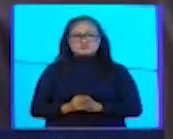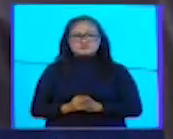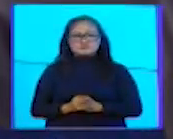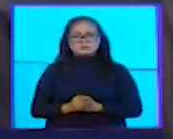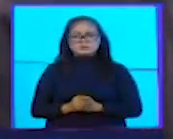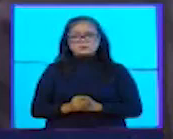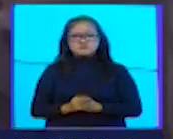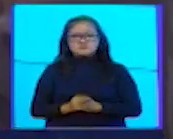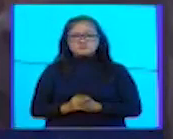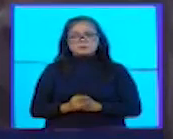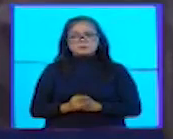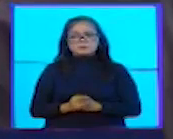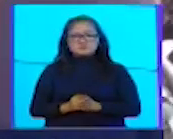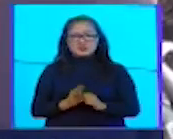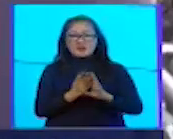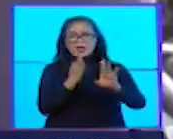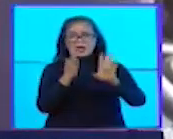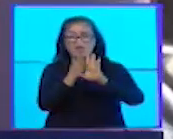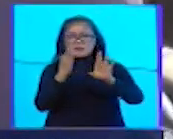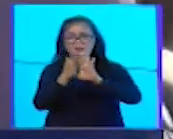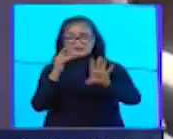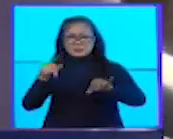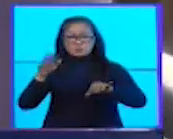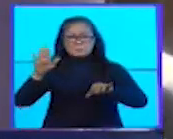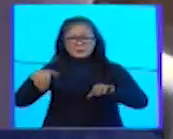Antrean calon penumpang masih terjadi di stasiun Bojonggede, Kabupaten Bogor.